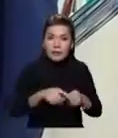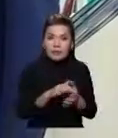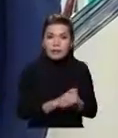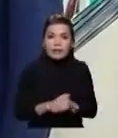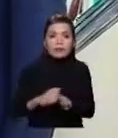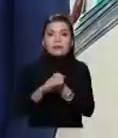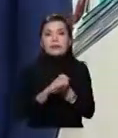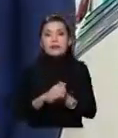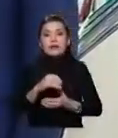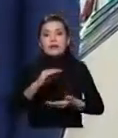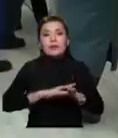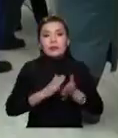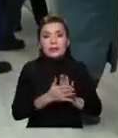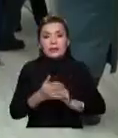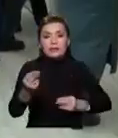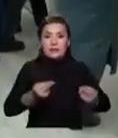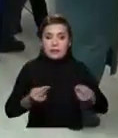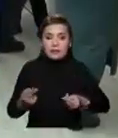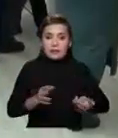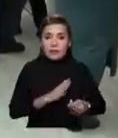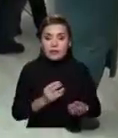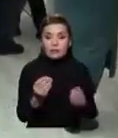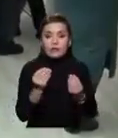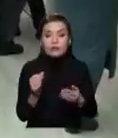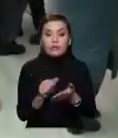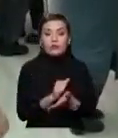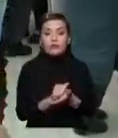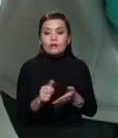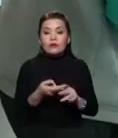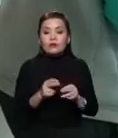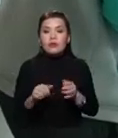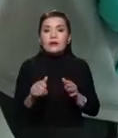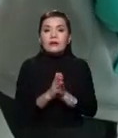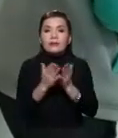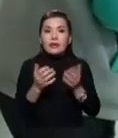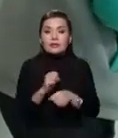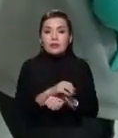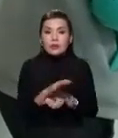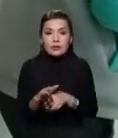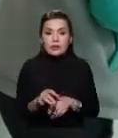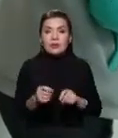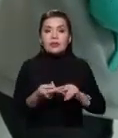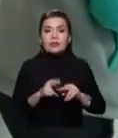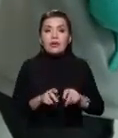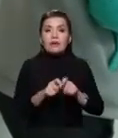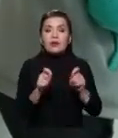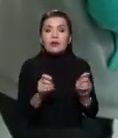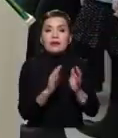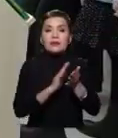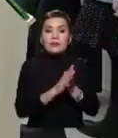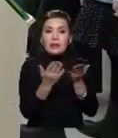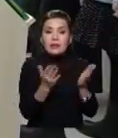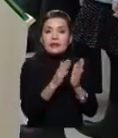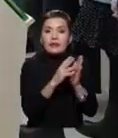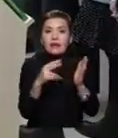туралы меморандумға қол қойылды. Құнды құжат қолжетімді бағалы кітап қорымен қамтамасыз етуге жол ашады, яғни сөрелерде отандық әдеби